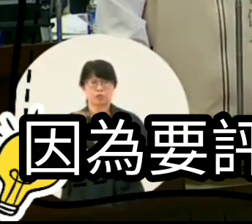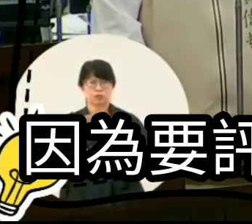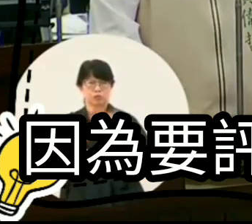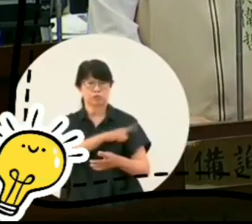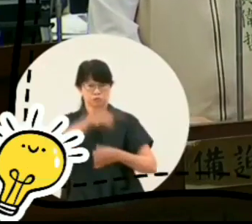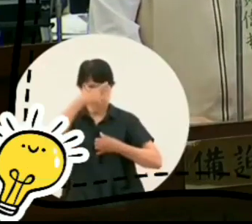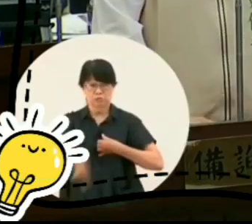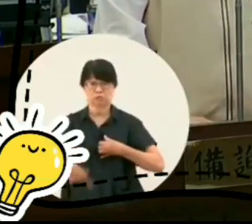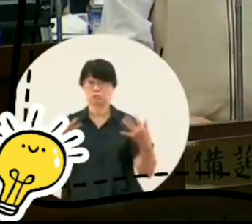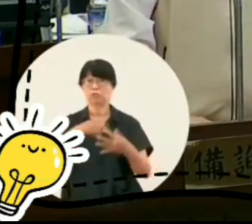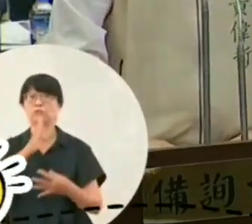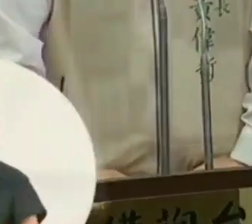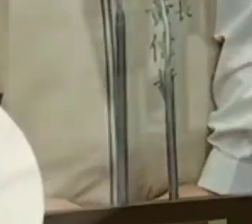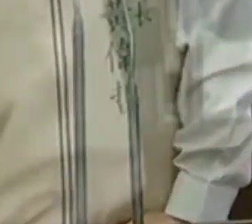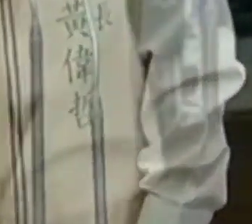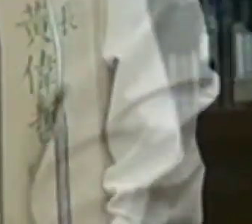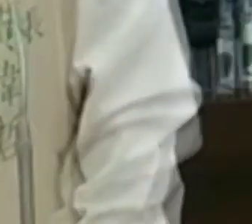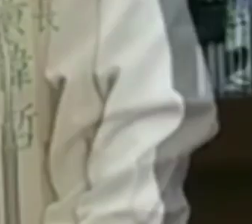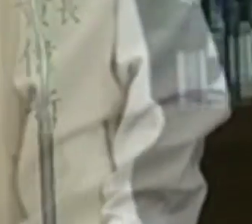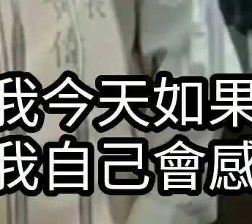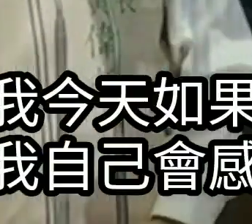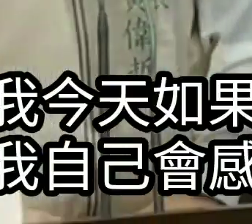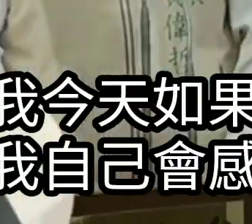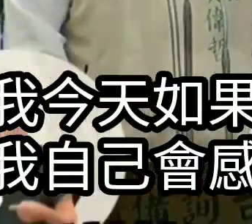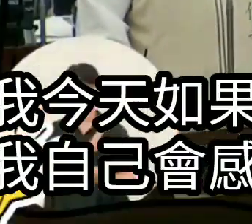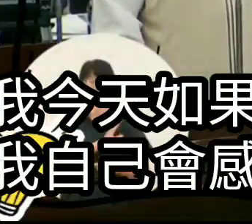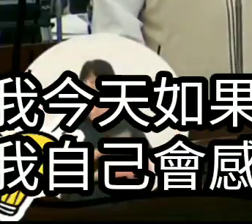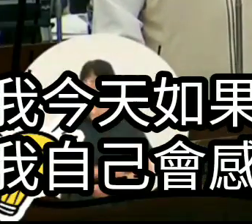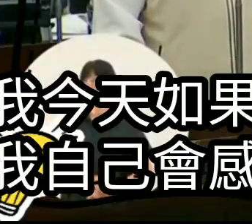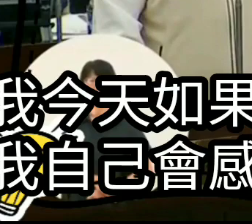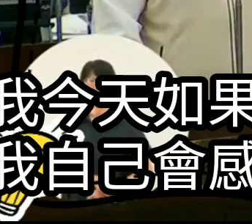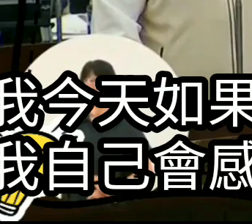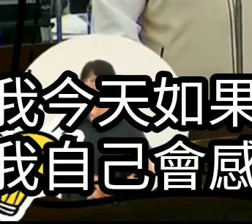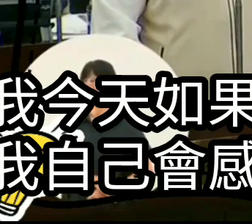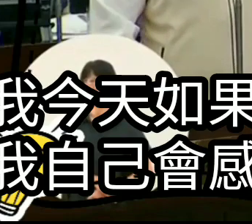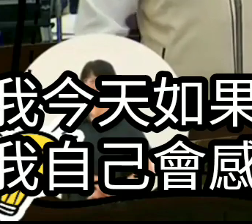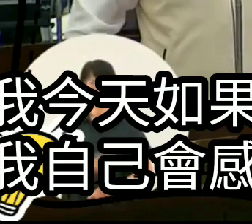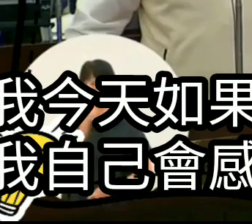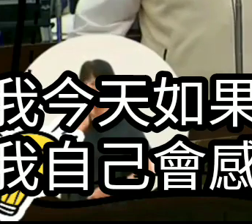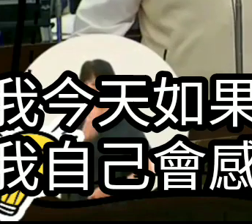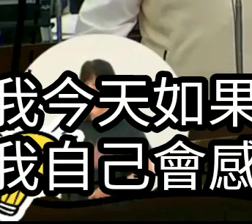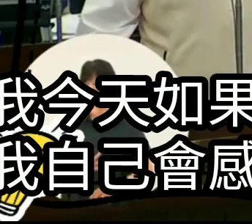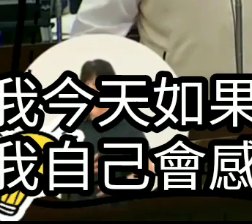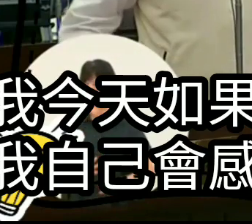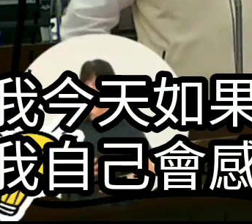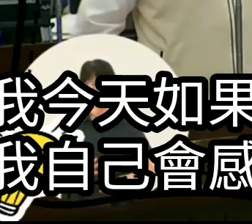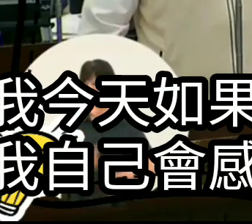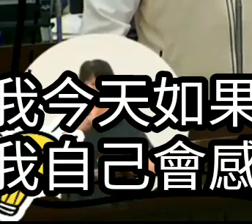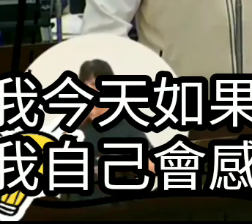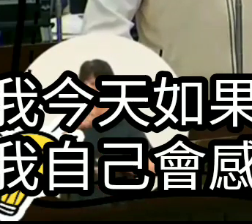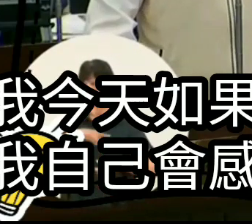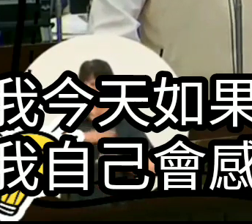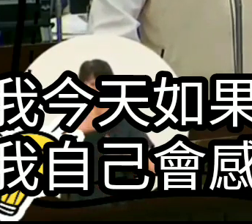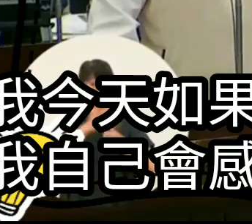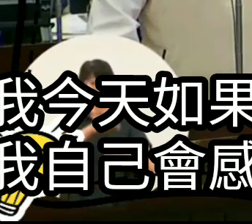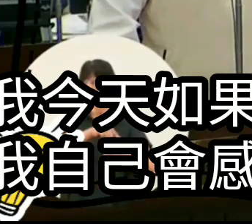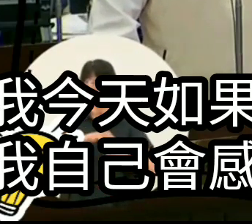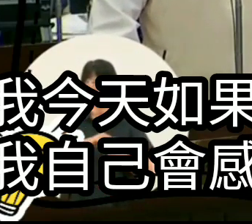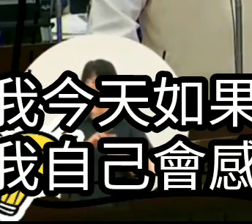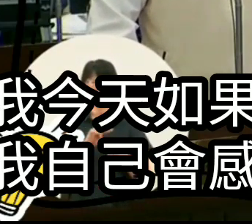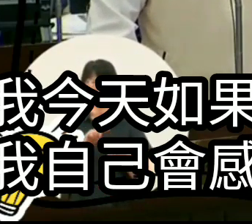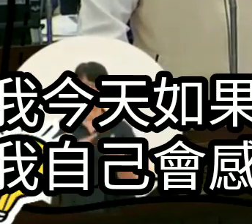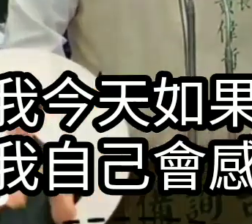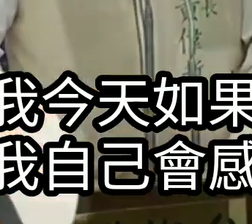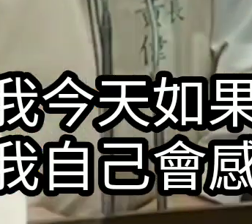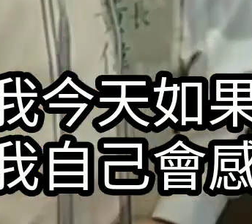代志啊，是不是安尼？我今仔日啦用安尼甲你要甲你发动罢免，我家己会感觉讲安尼理由